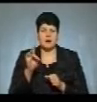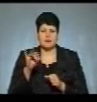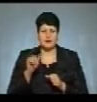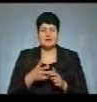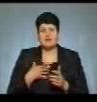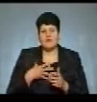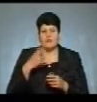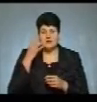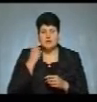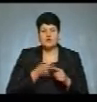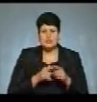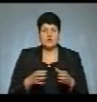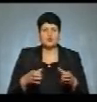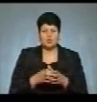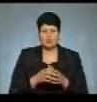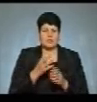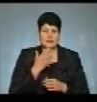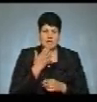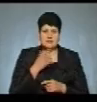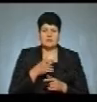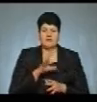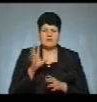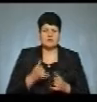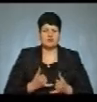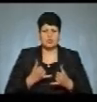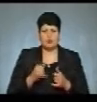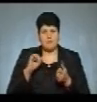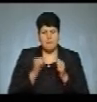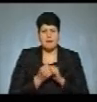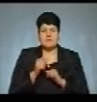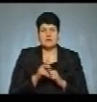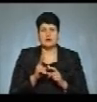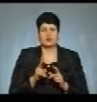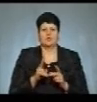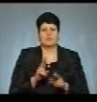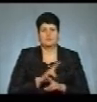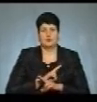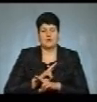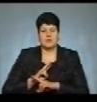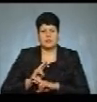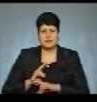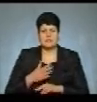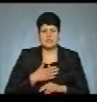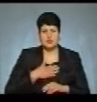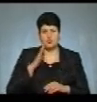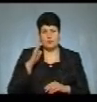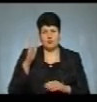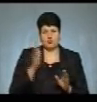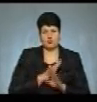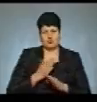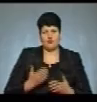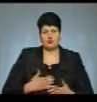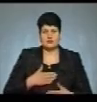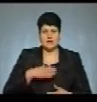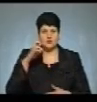націю передусім, і ми всі тут шановуємо пам'ять тих вояків, які полягли за нашу майбутню долю, за нашу